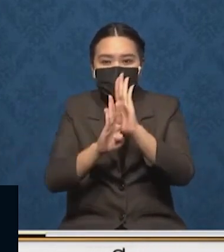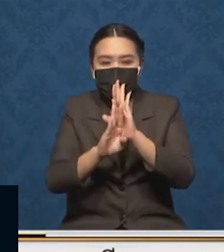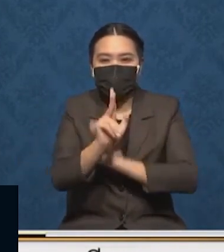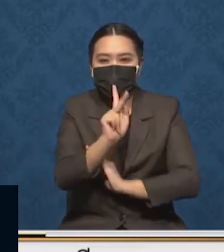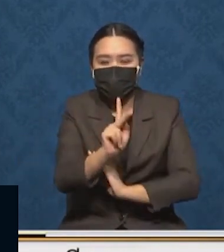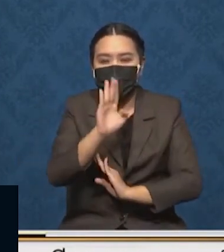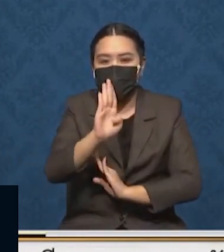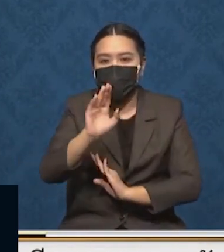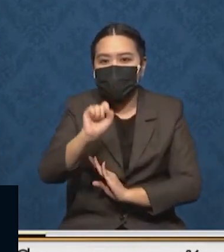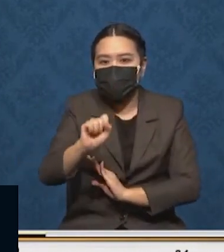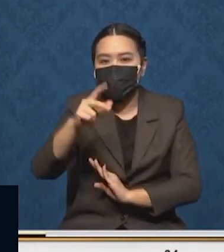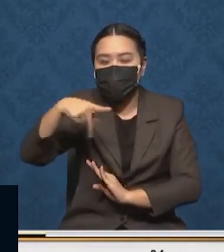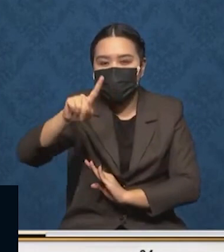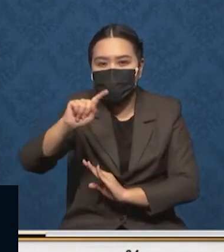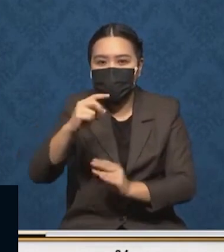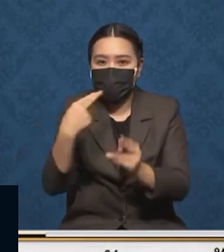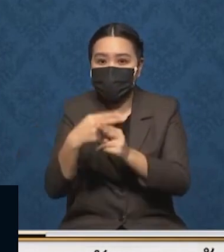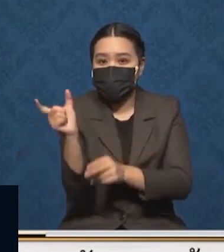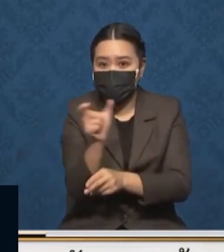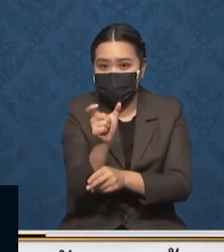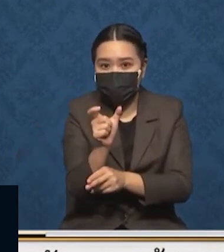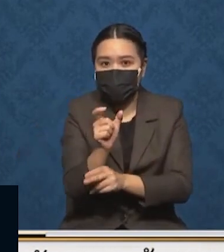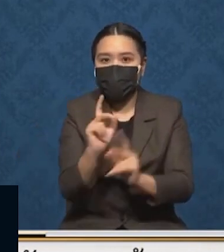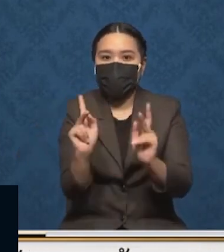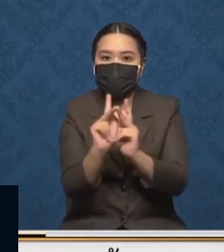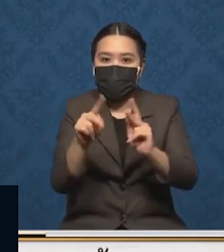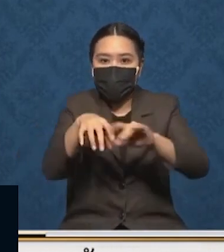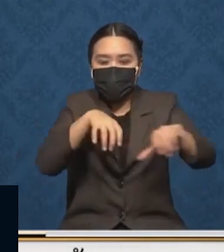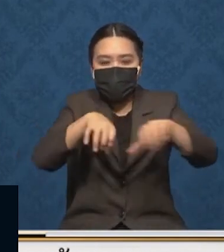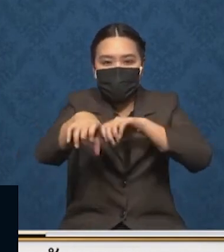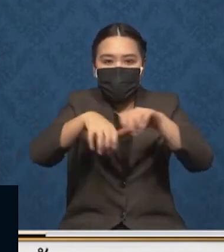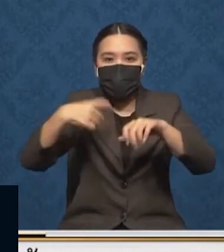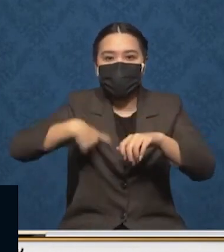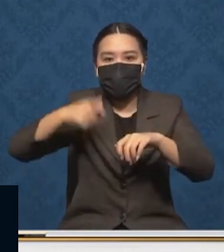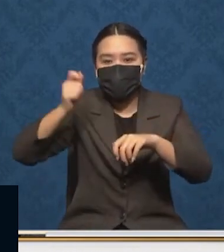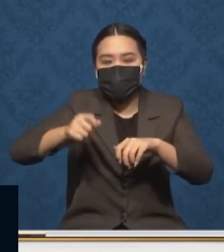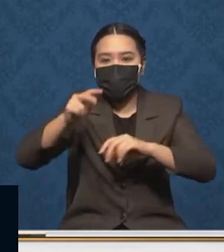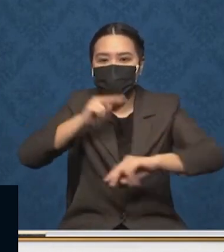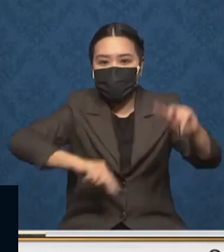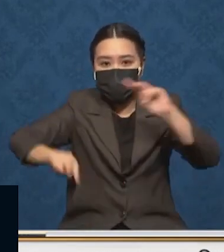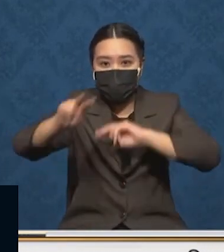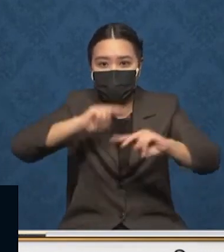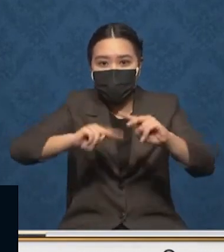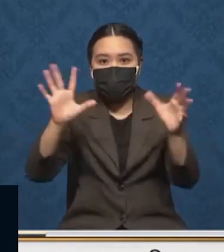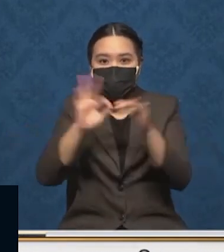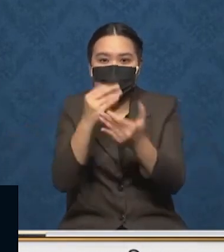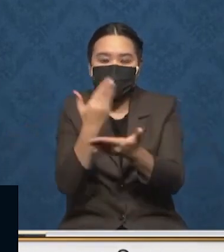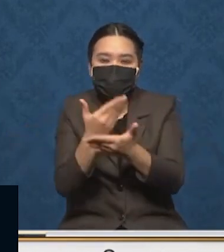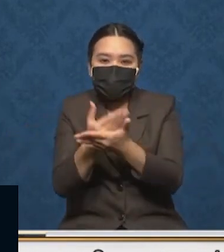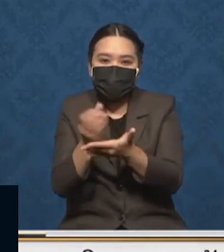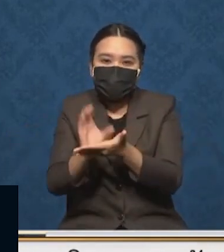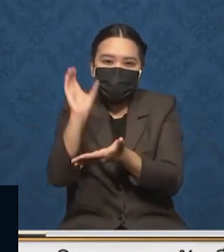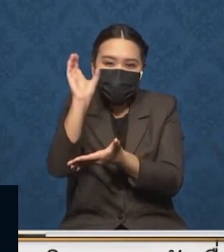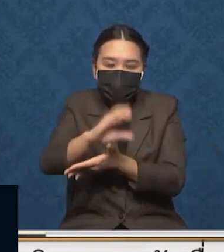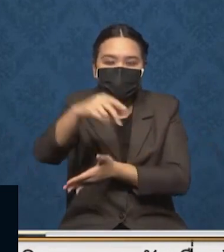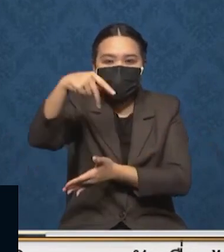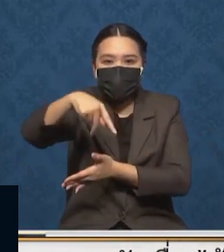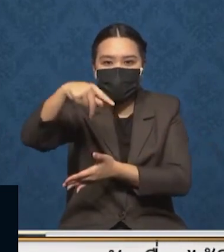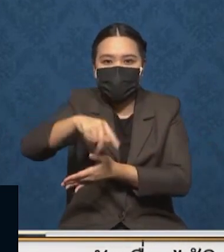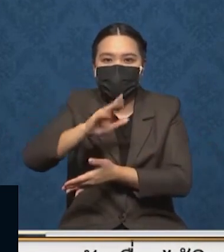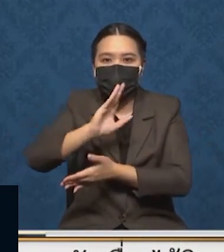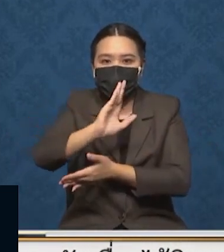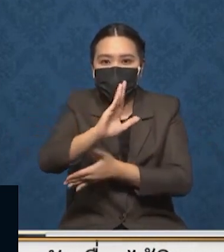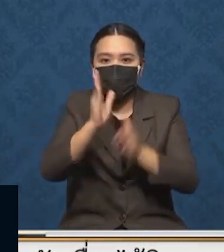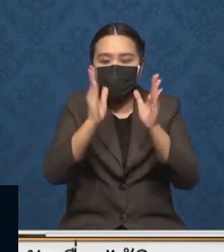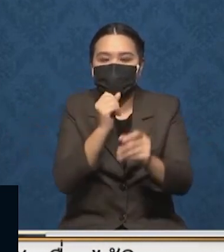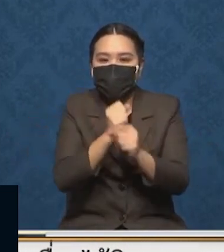ปชื่อย่อของเขานะครับคณะกรรมการบริหารศาลปกครองว่าด้วยเงินค่าตอบแทนพิเศษของพนักงาน